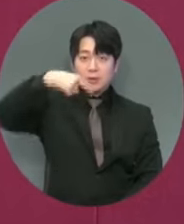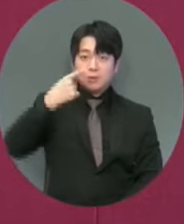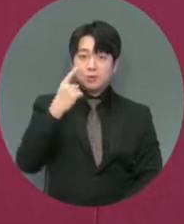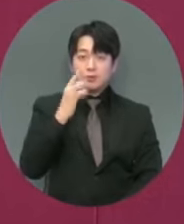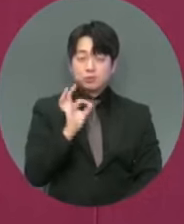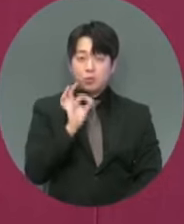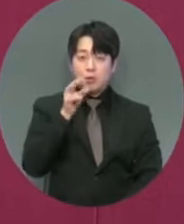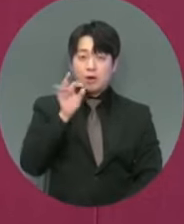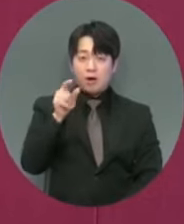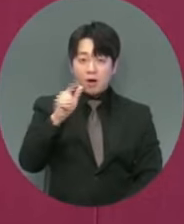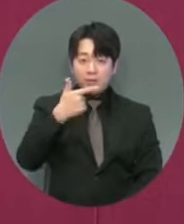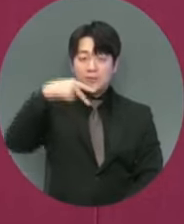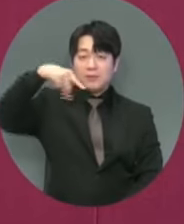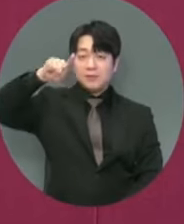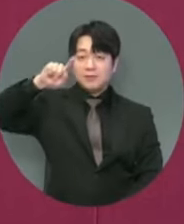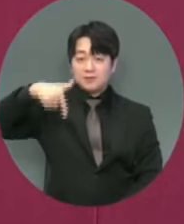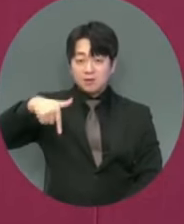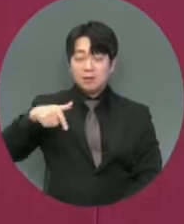송언석 의원,